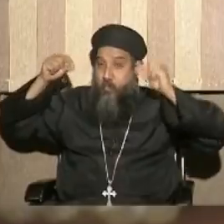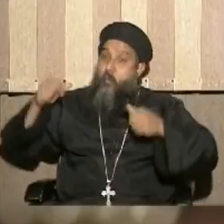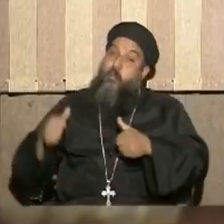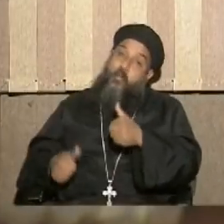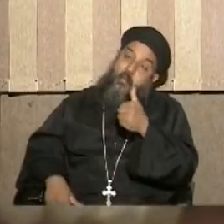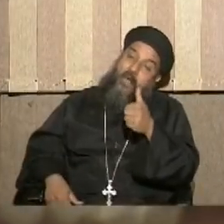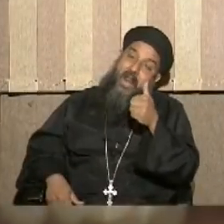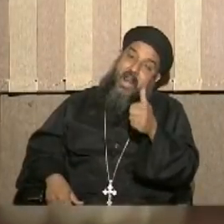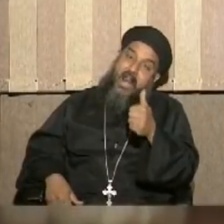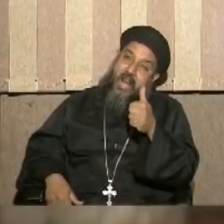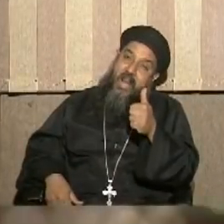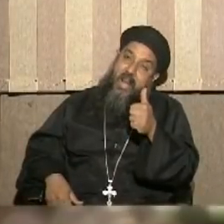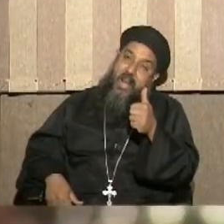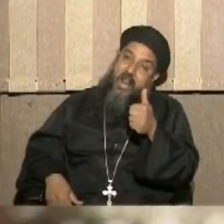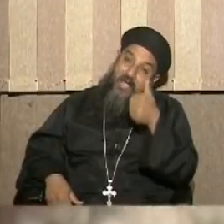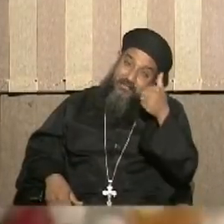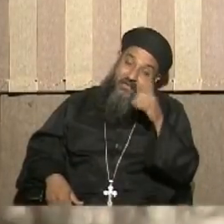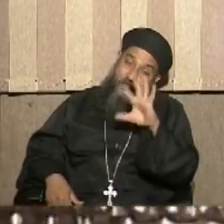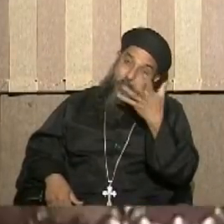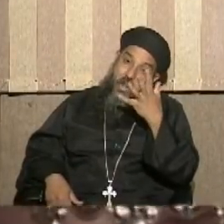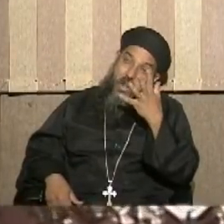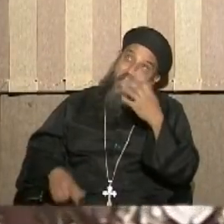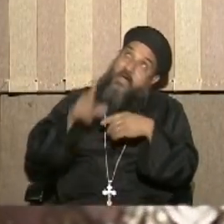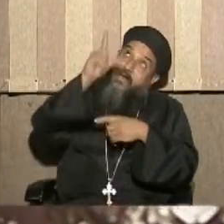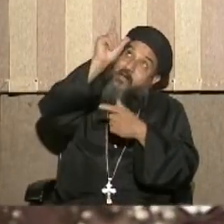اللي اختار التاج المزيف